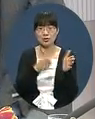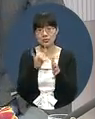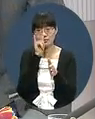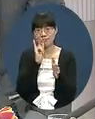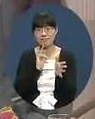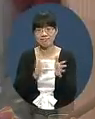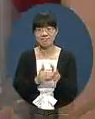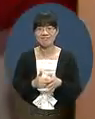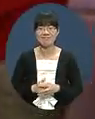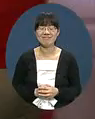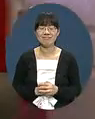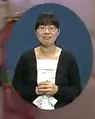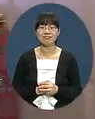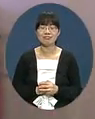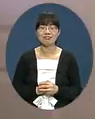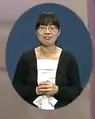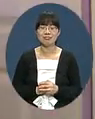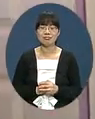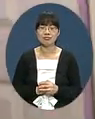준비했습니다.